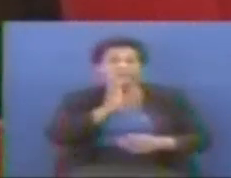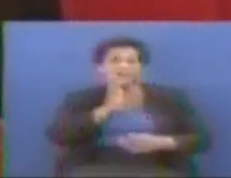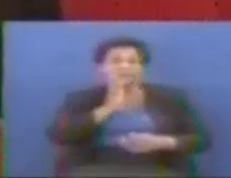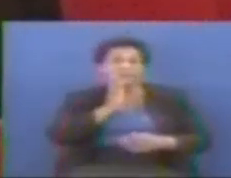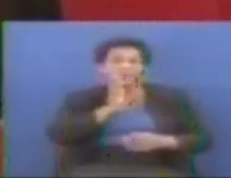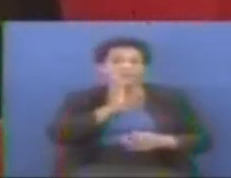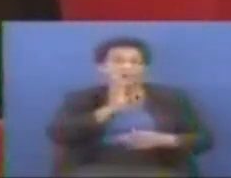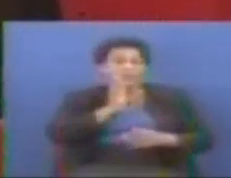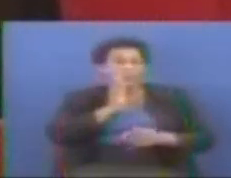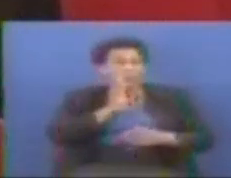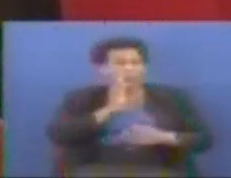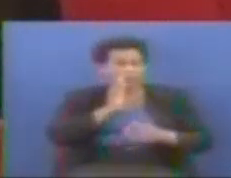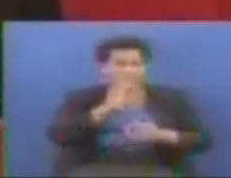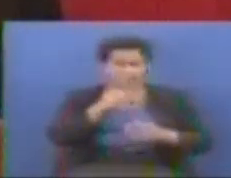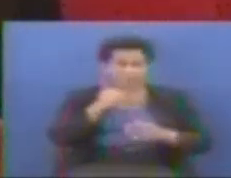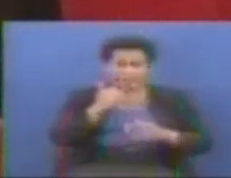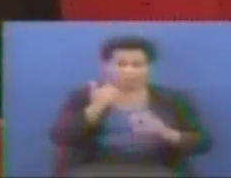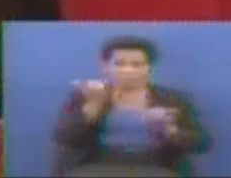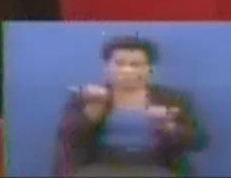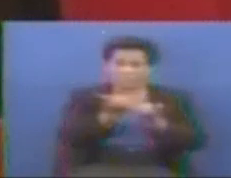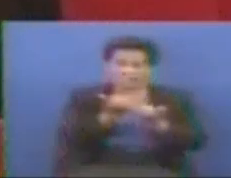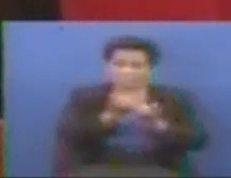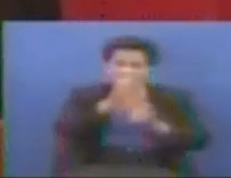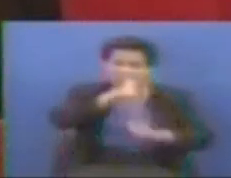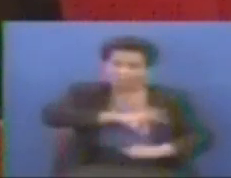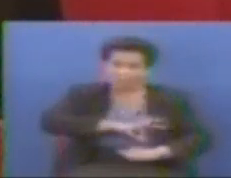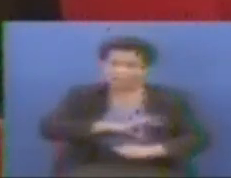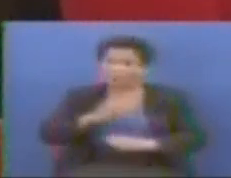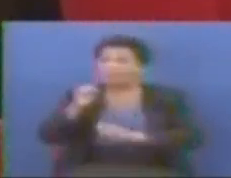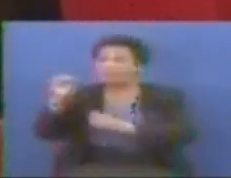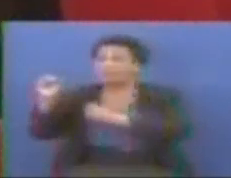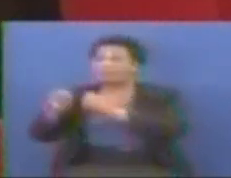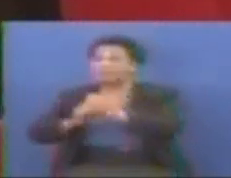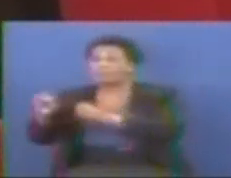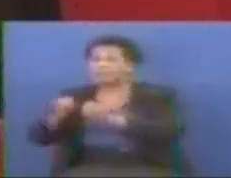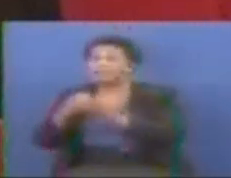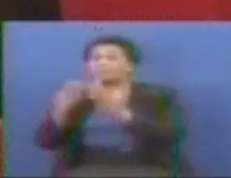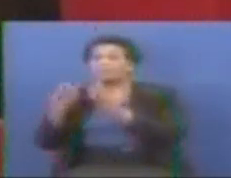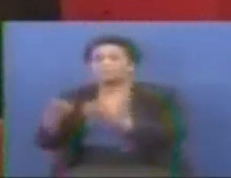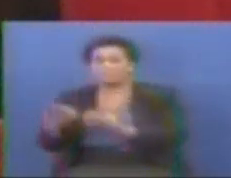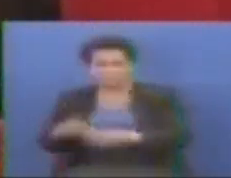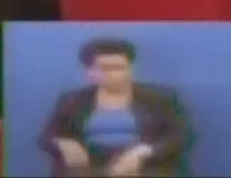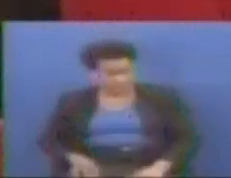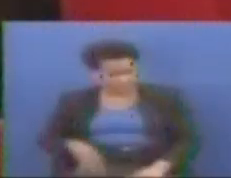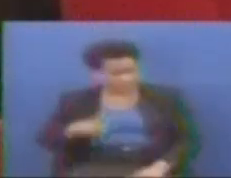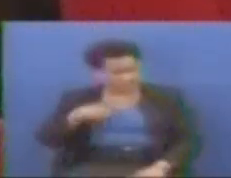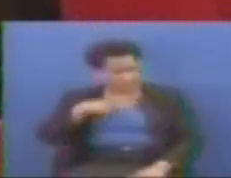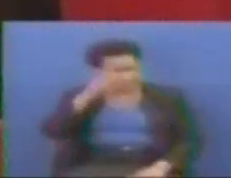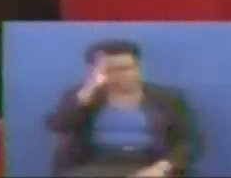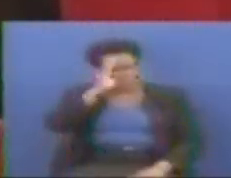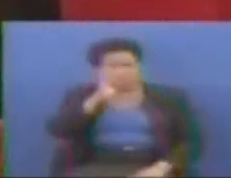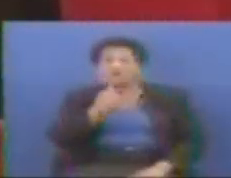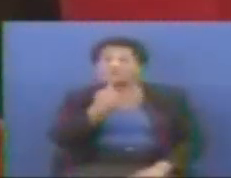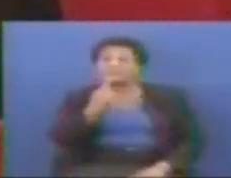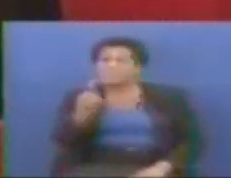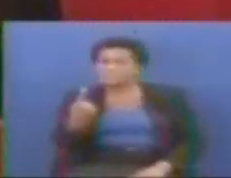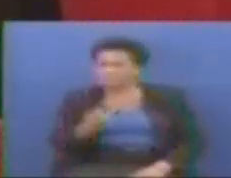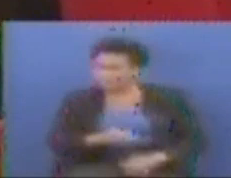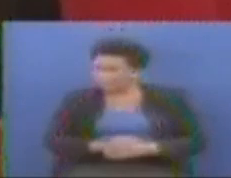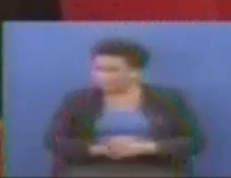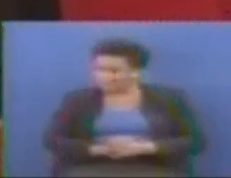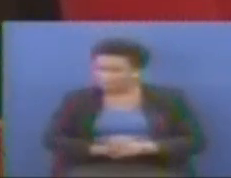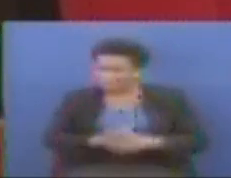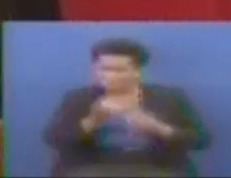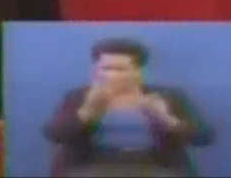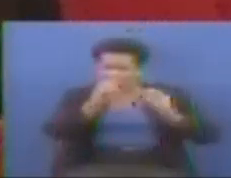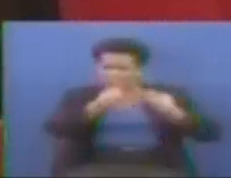anatakiwa kupitia shirika la bima ambalo ile gari imekingwa katika ajali aweze kufuatilia na